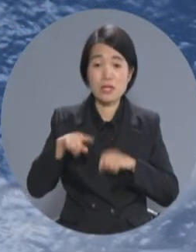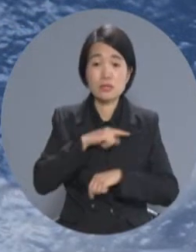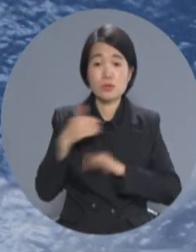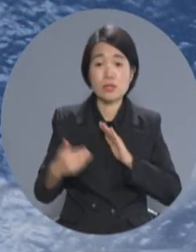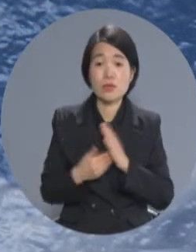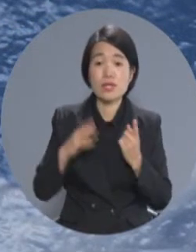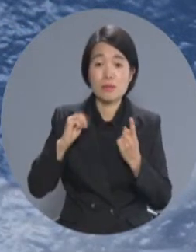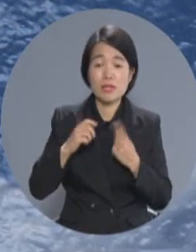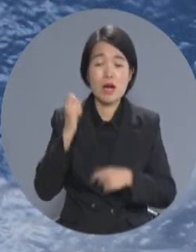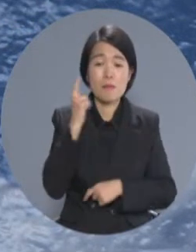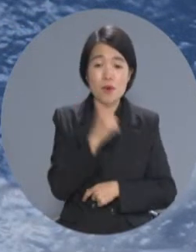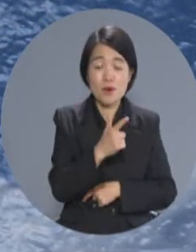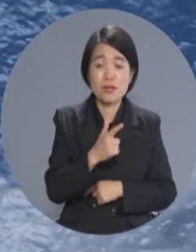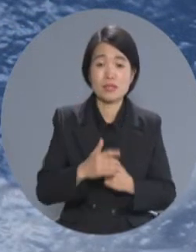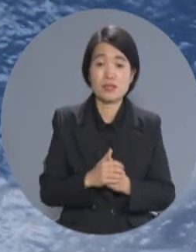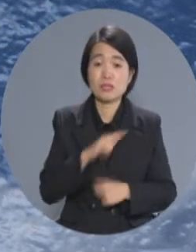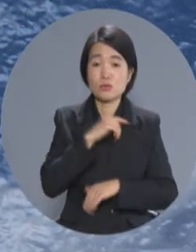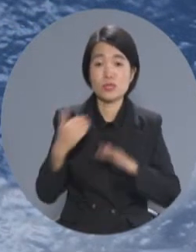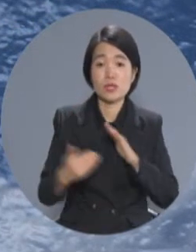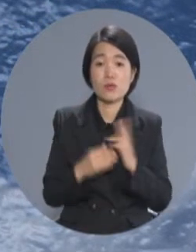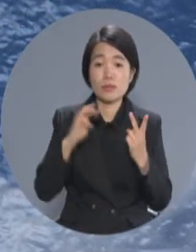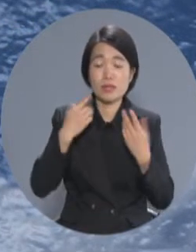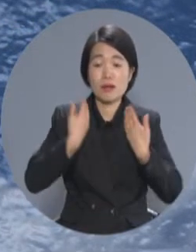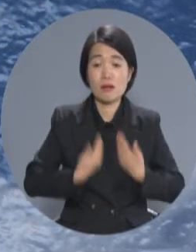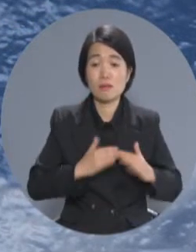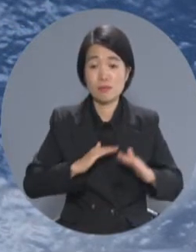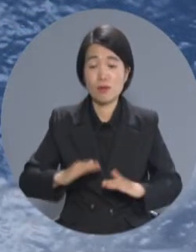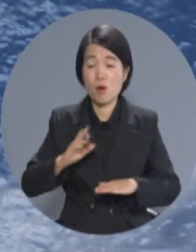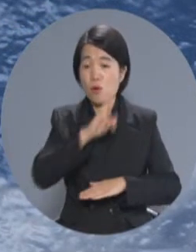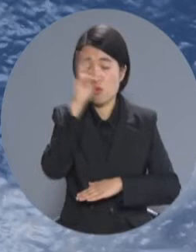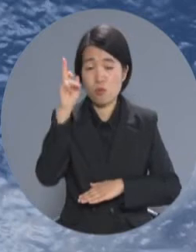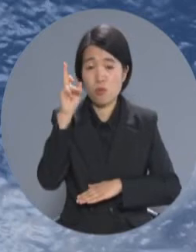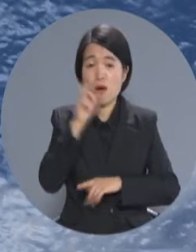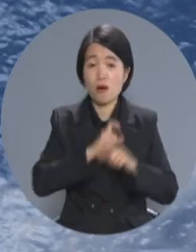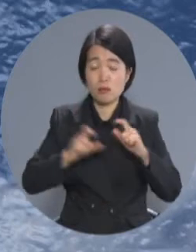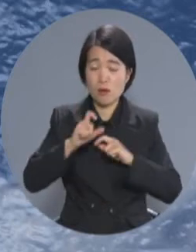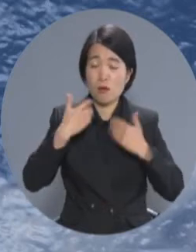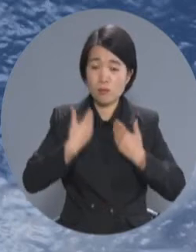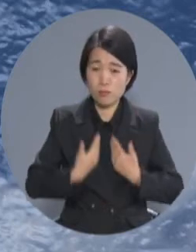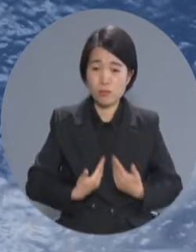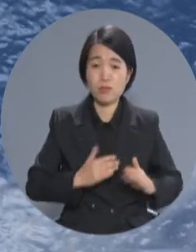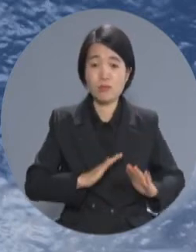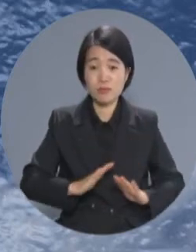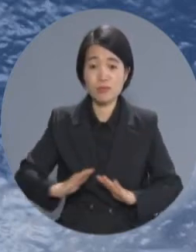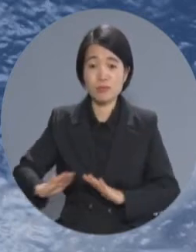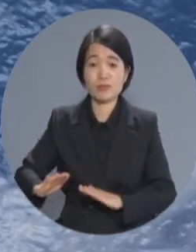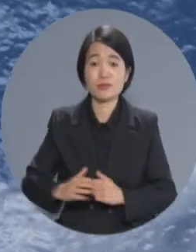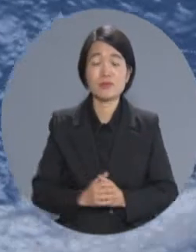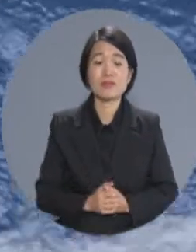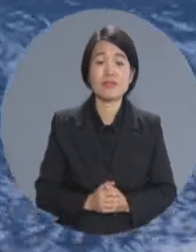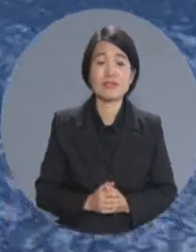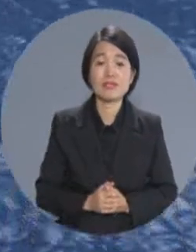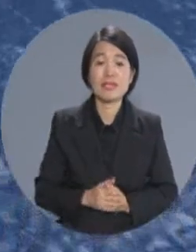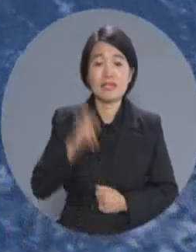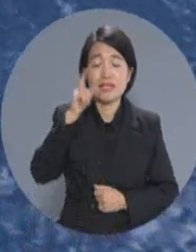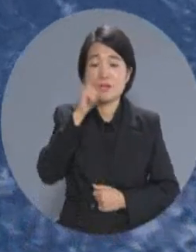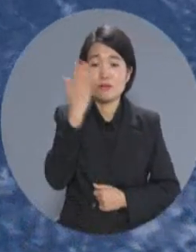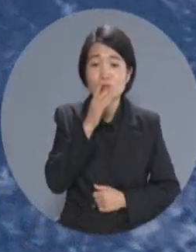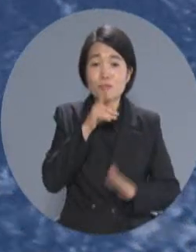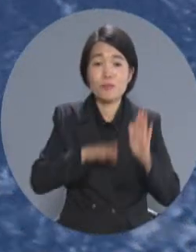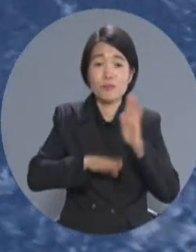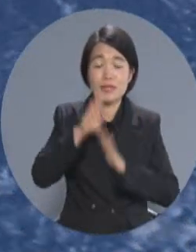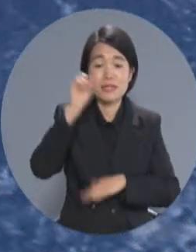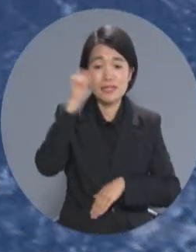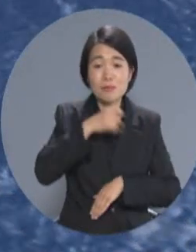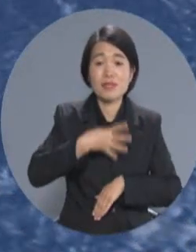최고 1m 먼바다에서는 최고 2m로 일다가 오후부터는 더 잔잔해지겠습니다 내일 옆에 만조